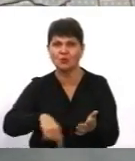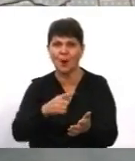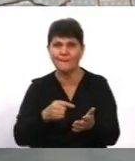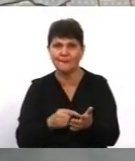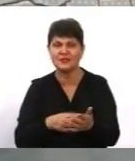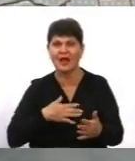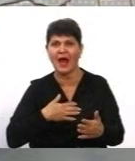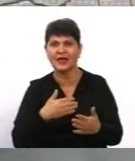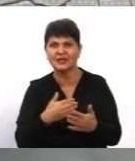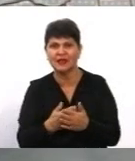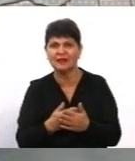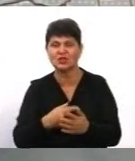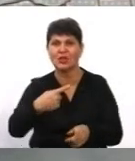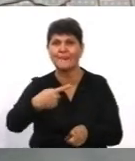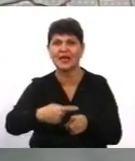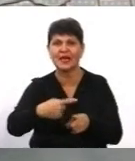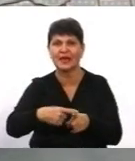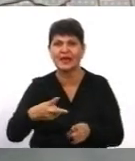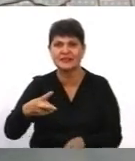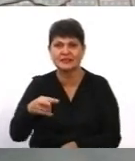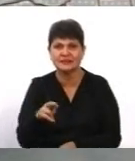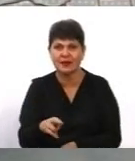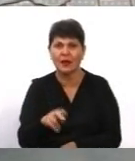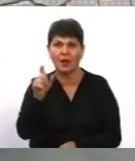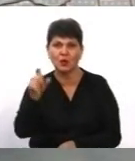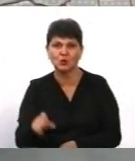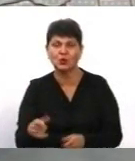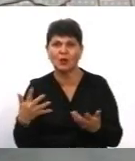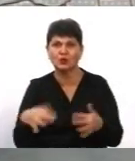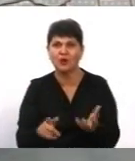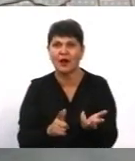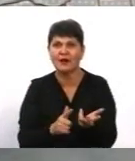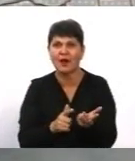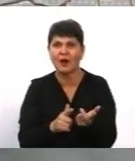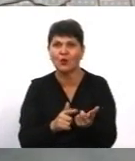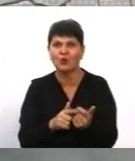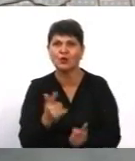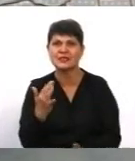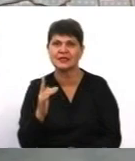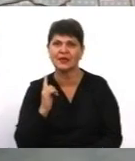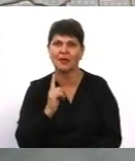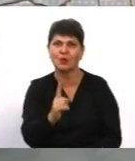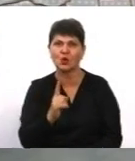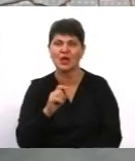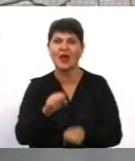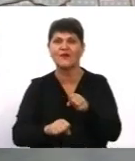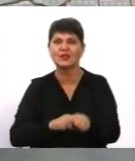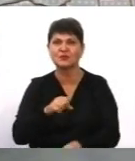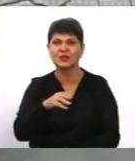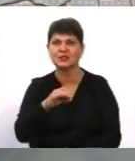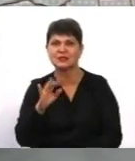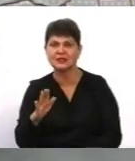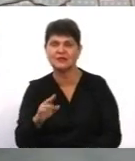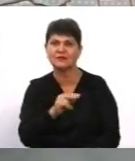найактивніші перехрестя, і людина вже рахує, скільки проїжджають велосипедистів, чи вона їде